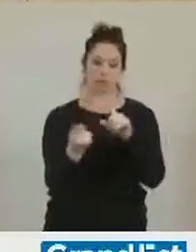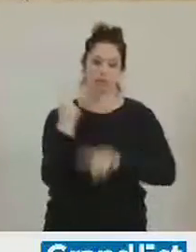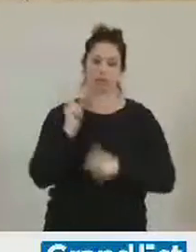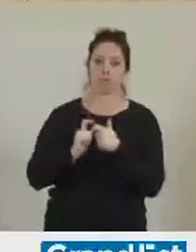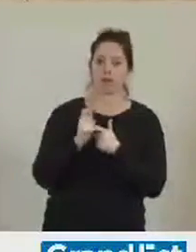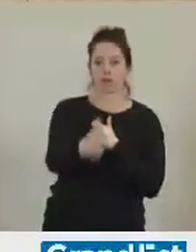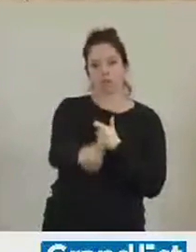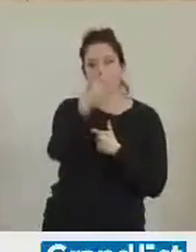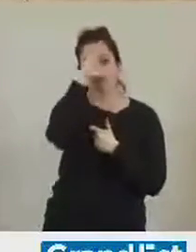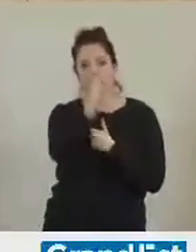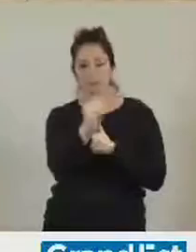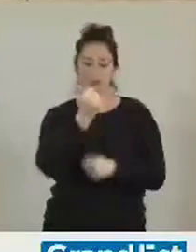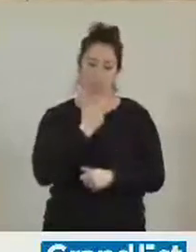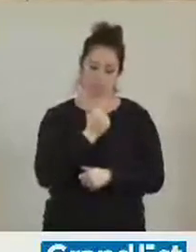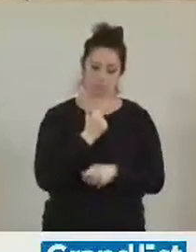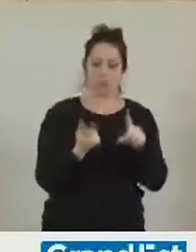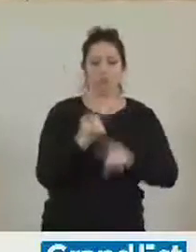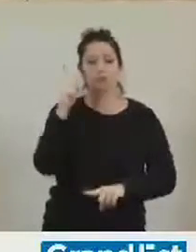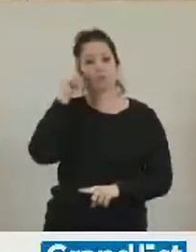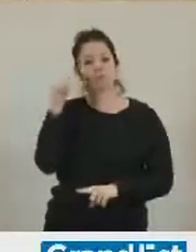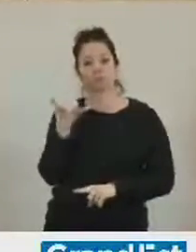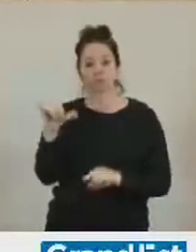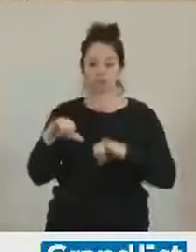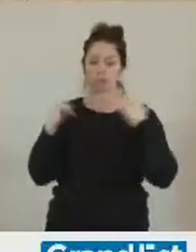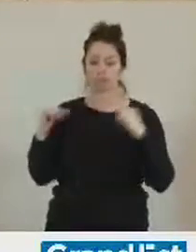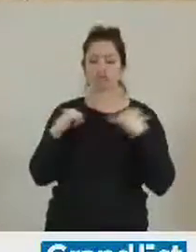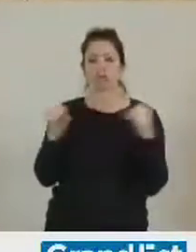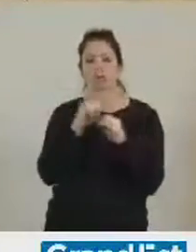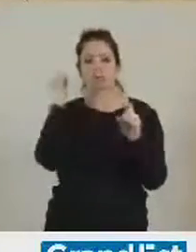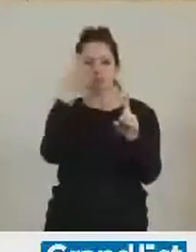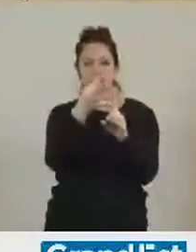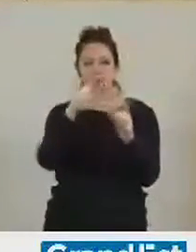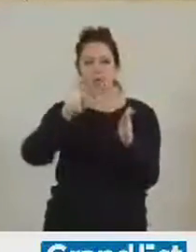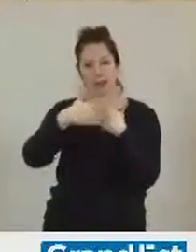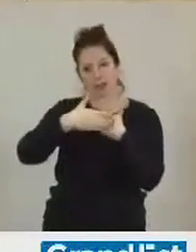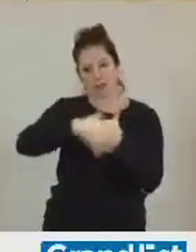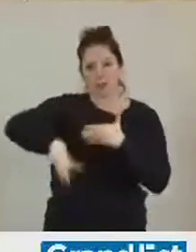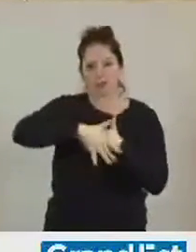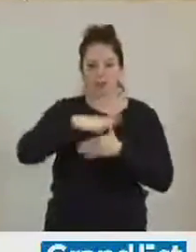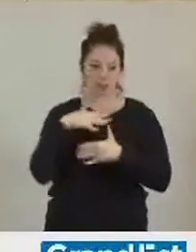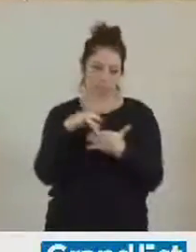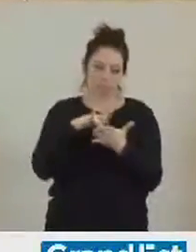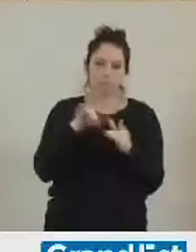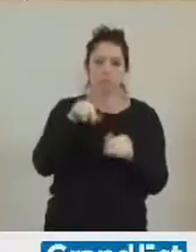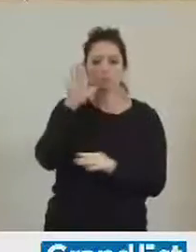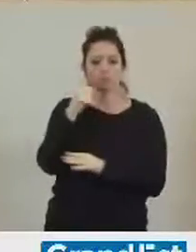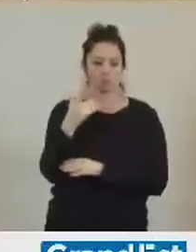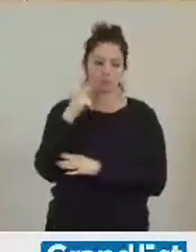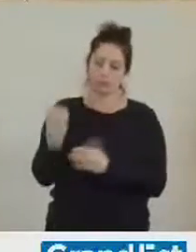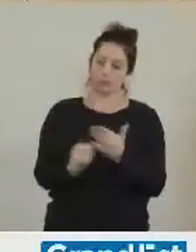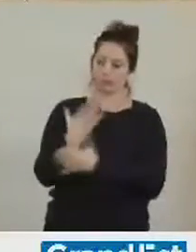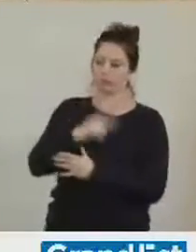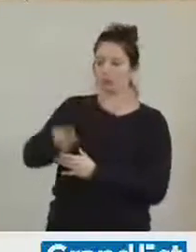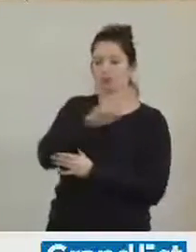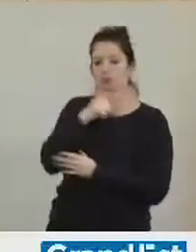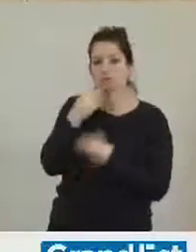et personnel. S'agissant des jeunes, les missions locales sont au cœur de l'action, raison pour laquelle la région a décidé d'enclencher une nouvelle dynamique en conventionnant